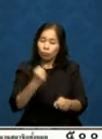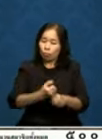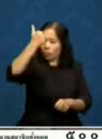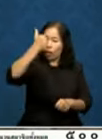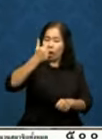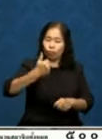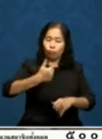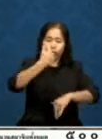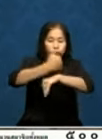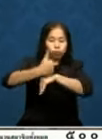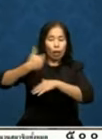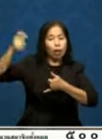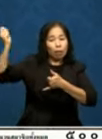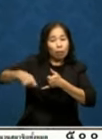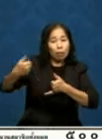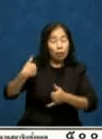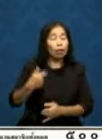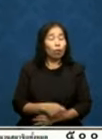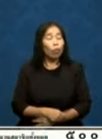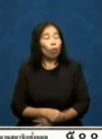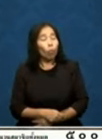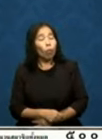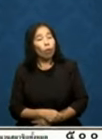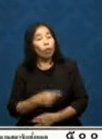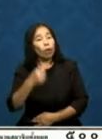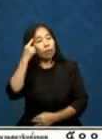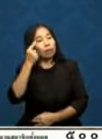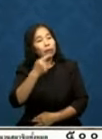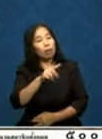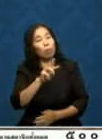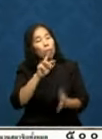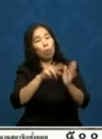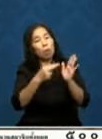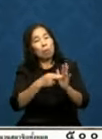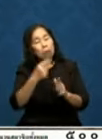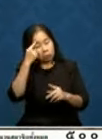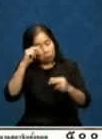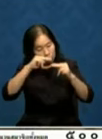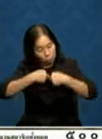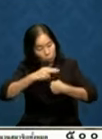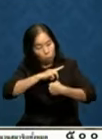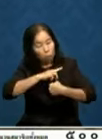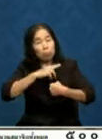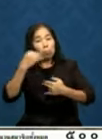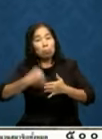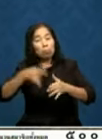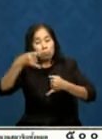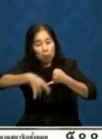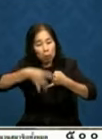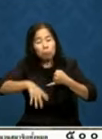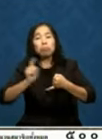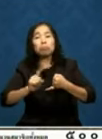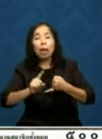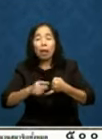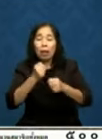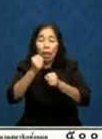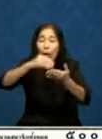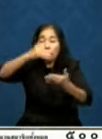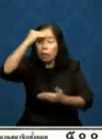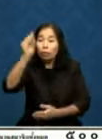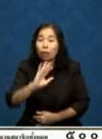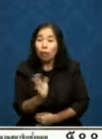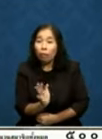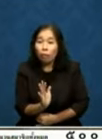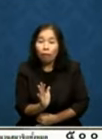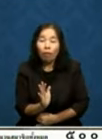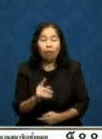ยไม้เรียวเนี่ยนะคะดิฉันก็คิดว่าท่านไม่ควรจะต้องดูถูกความสามารถตัวเองขนาดนั้นนะคะท่านไม่ได้พยายามในการเรียนหนังสือเหรอคะท่าน